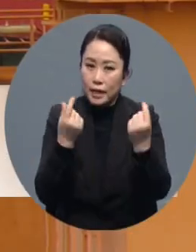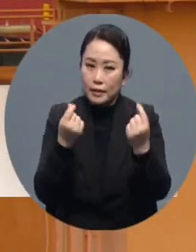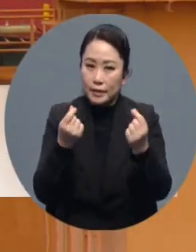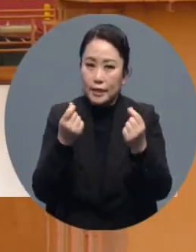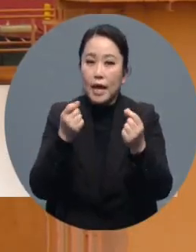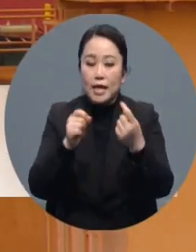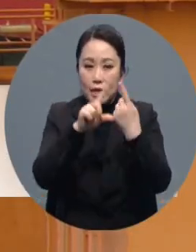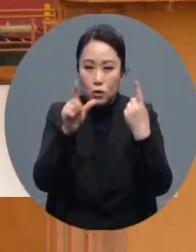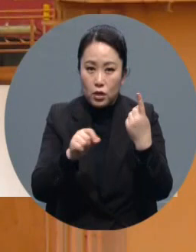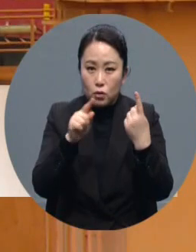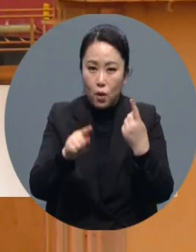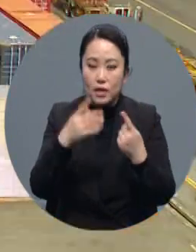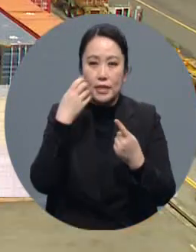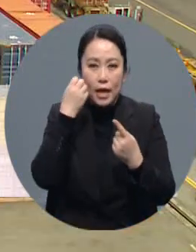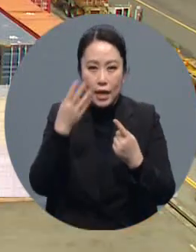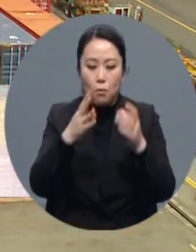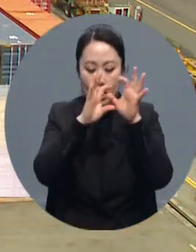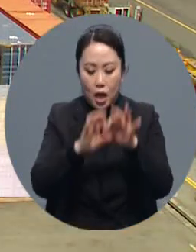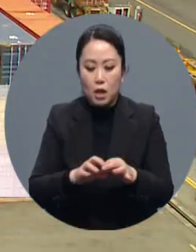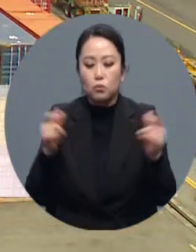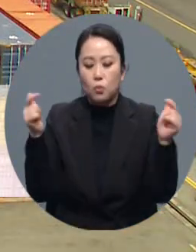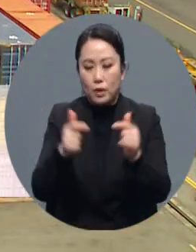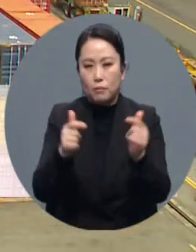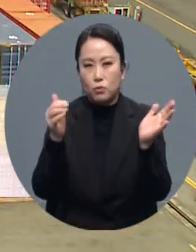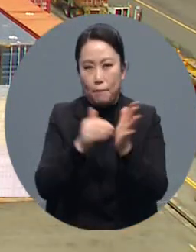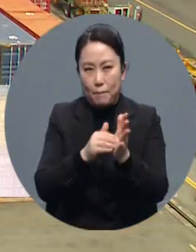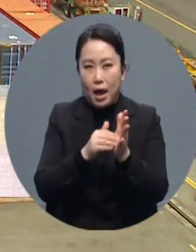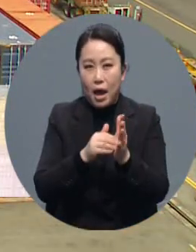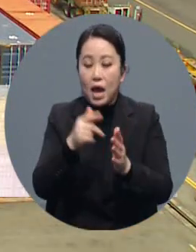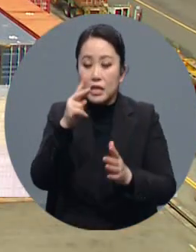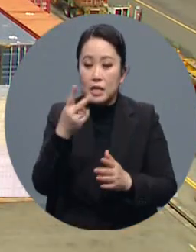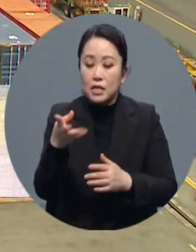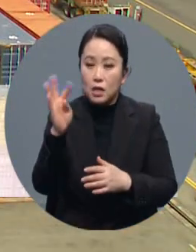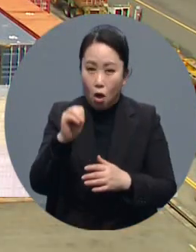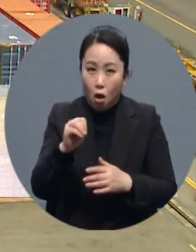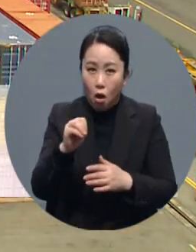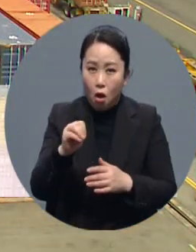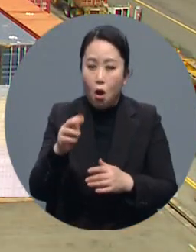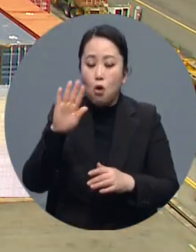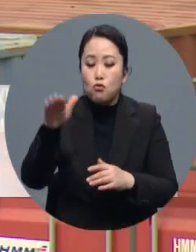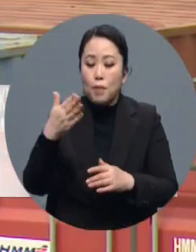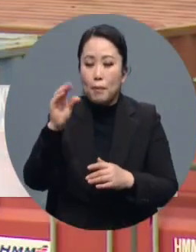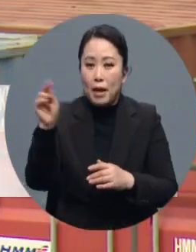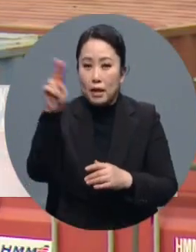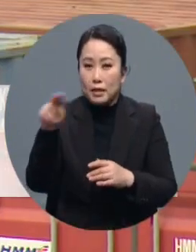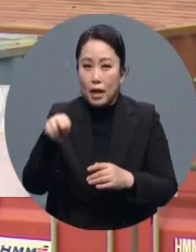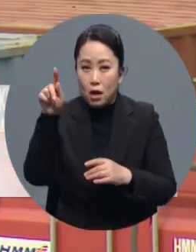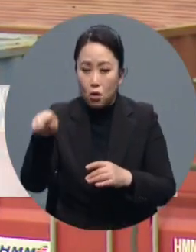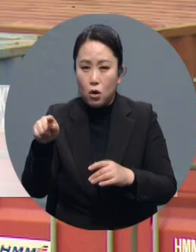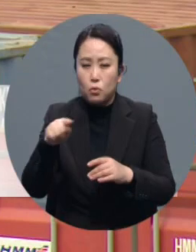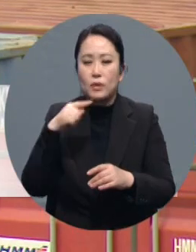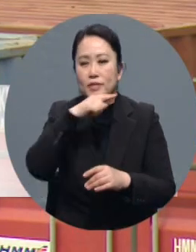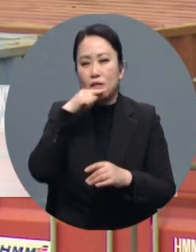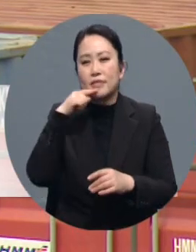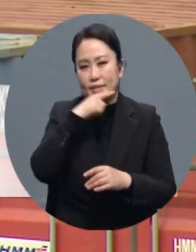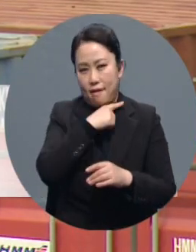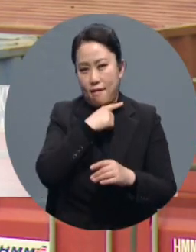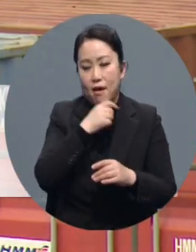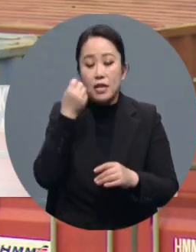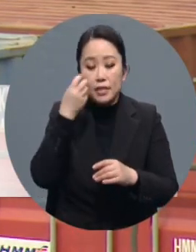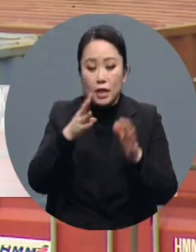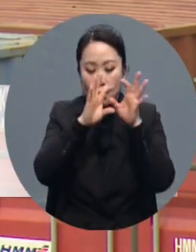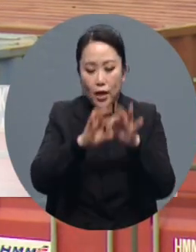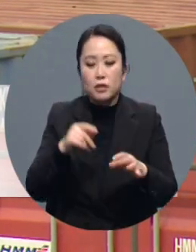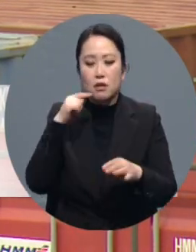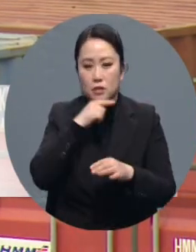감소했습니다. 무역 수지는 2억 2,900만 달러 적자를 기록해 넉 달째 적자를 이어가고 있습니다.